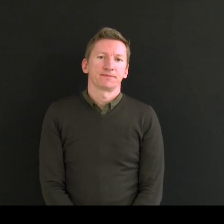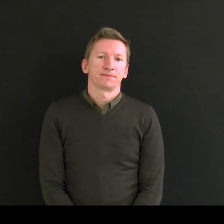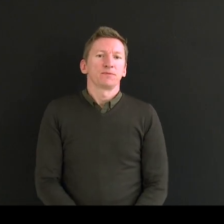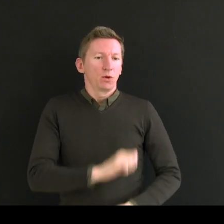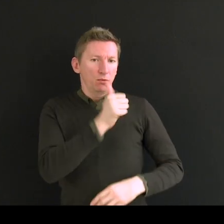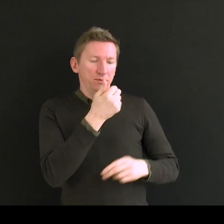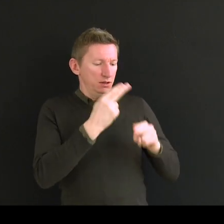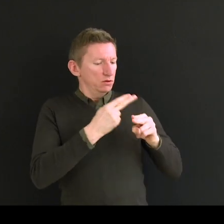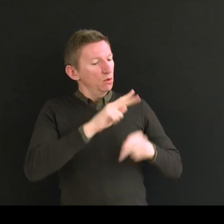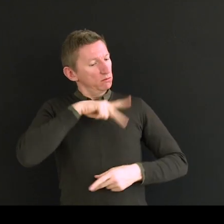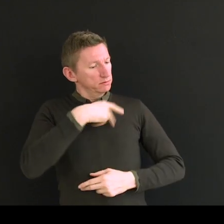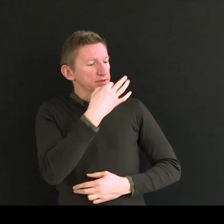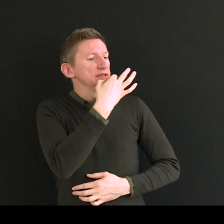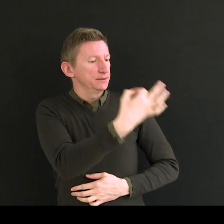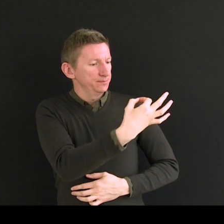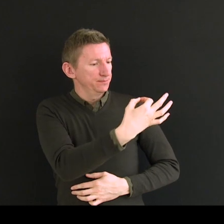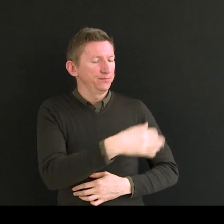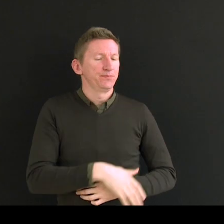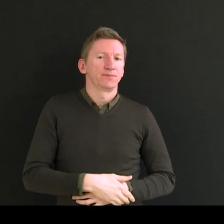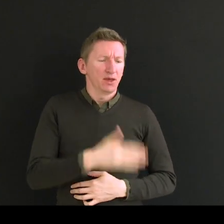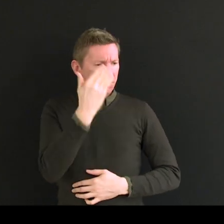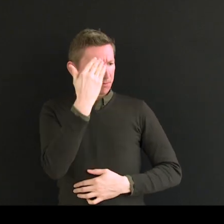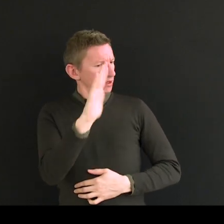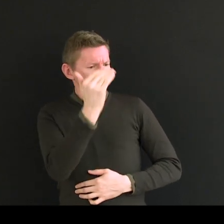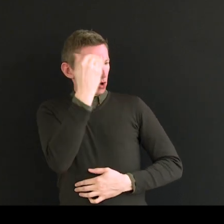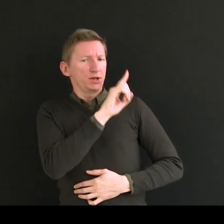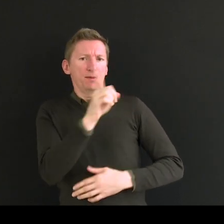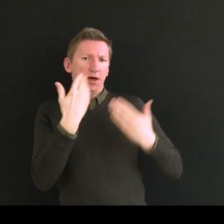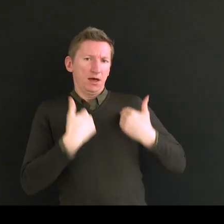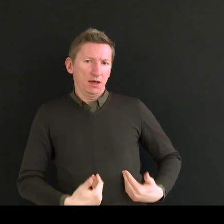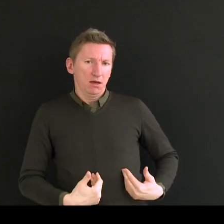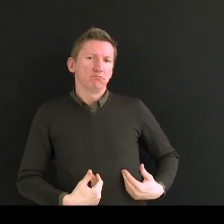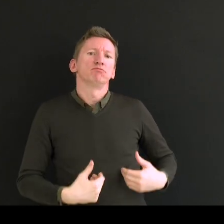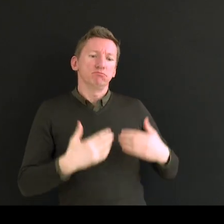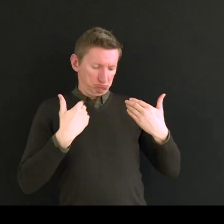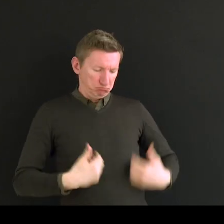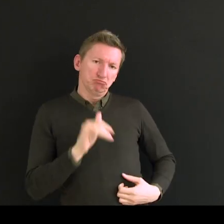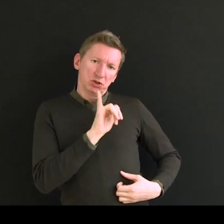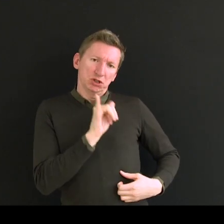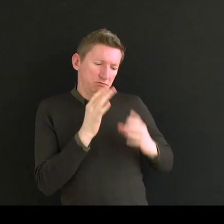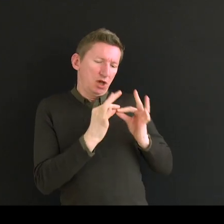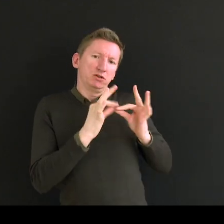Dites-lui d'abord votre nom. Si elle ne vous reconnaît pas, expliquez brièvement qui vous êtes.